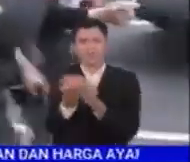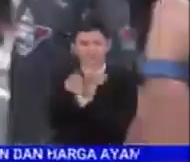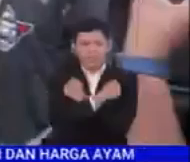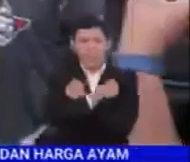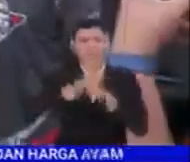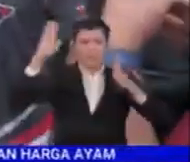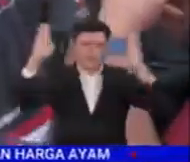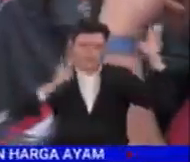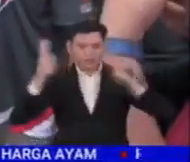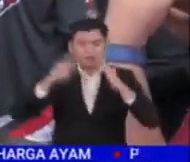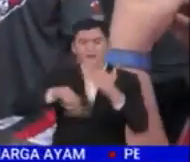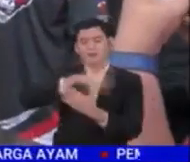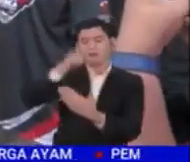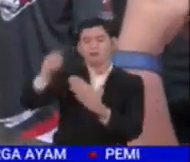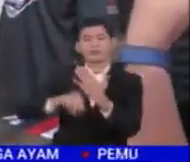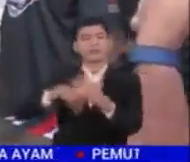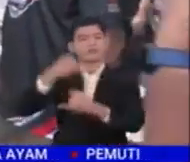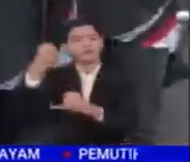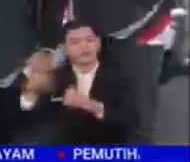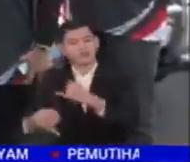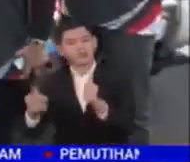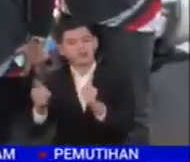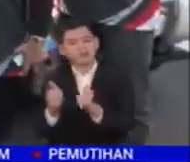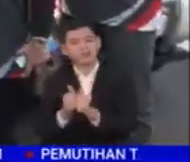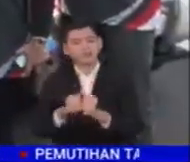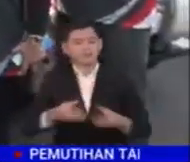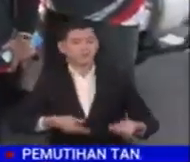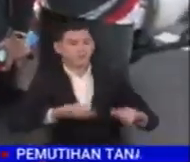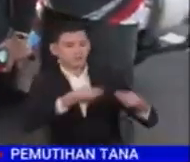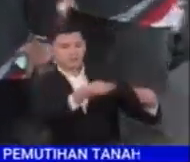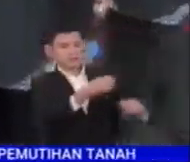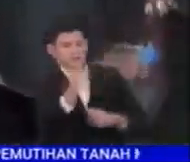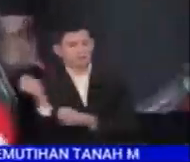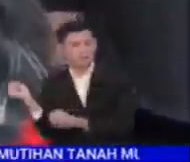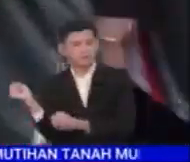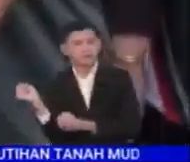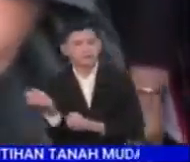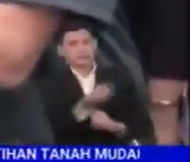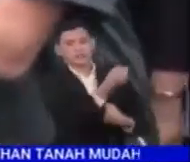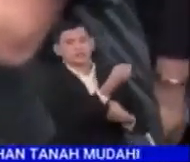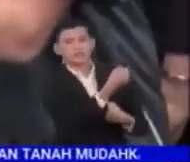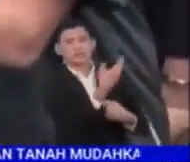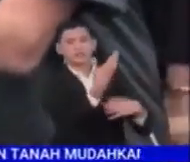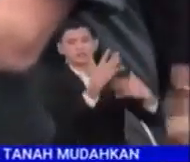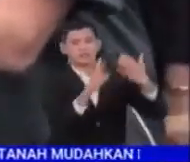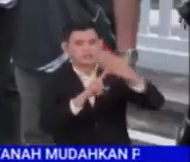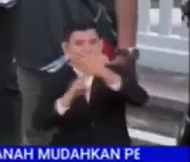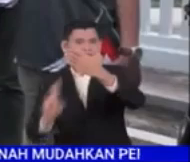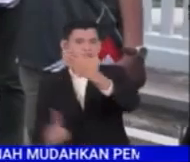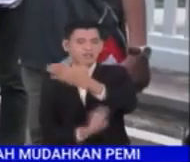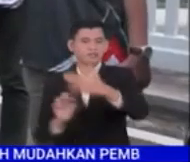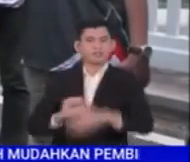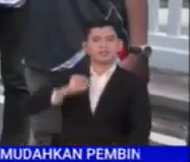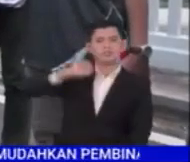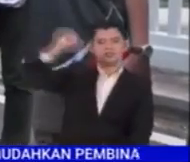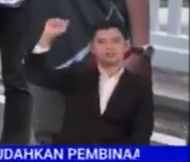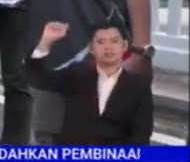program berakhir dengan gini penyerahan paten kepada jabatan kangen Kedah di jembatan Merdeka